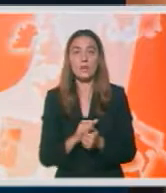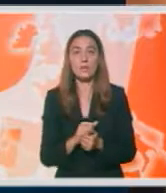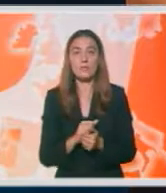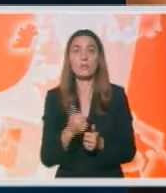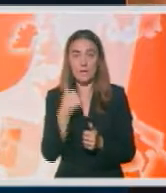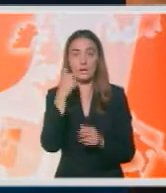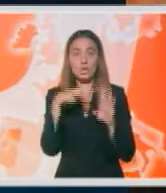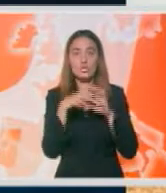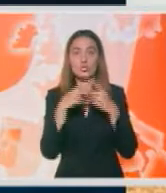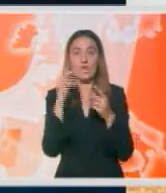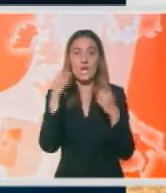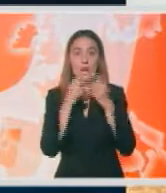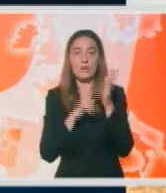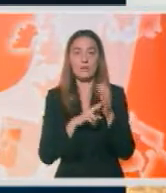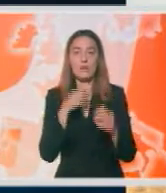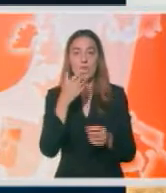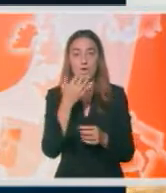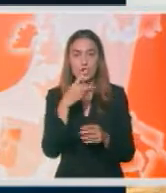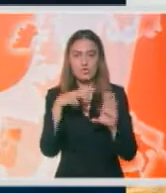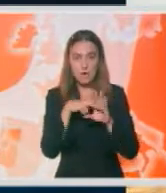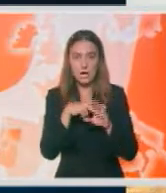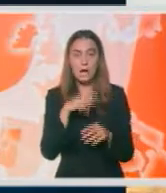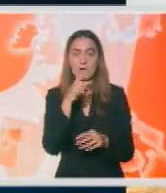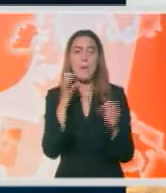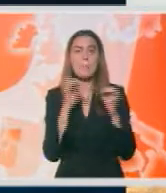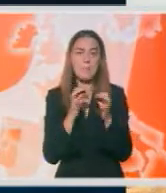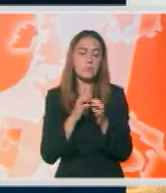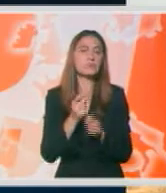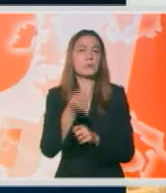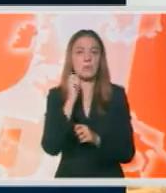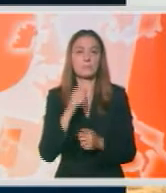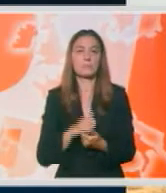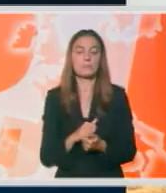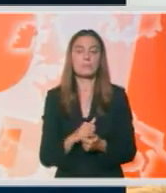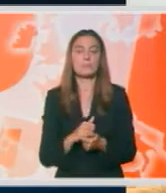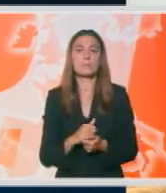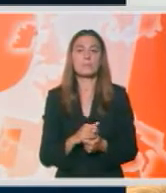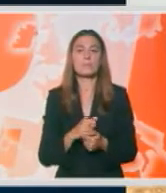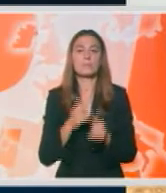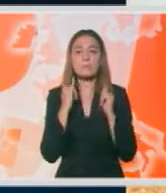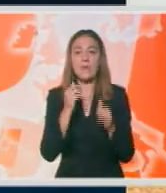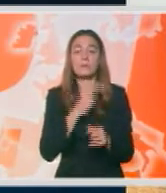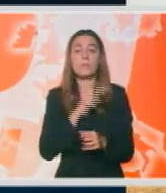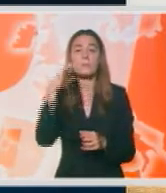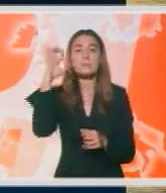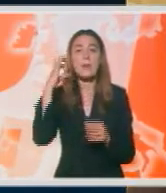Ulovio sam jednom šarana. Ovdje šarana. Šarana i babuške. Za sad imam samo babuške.